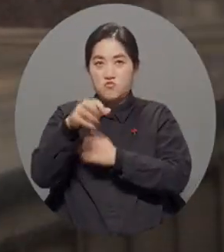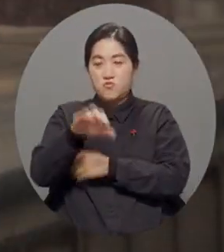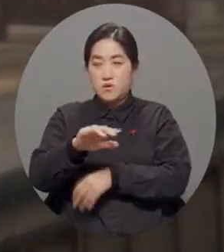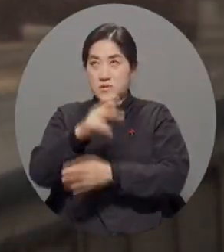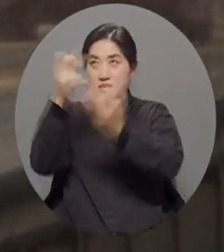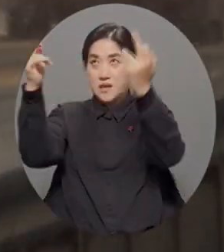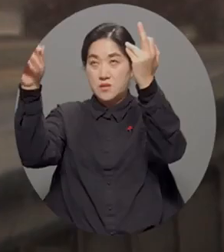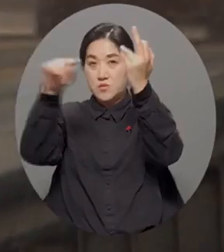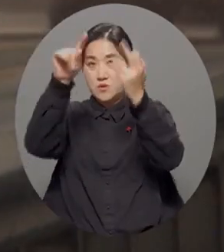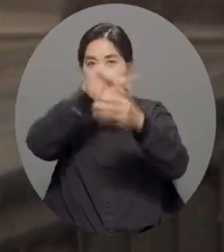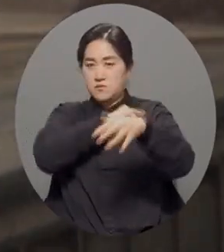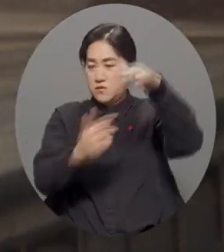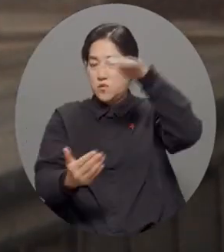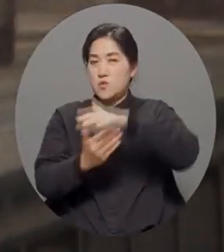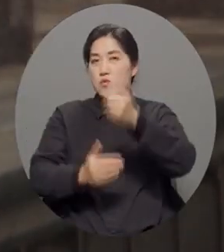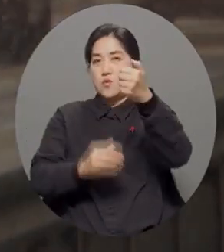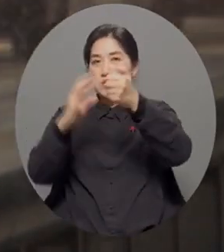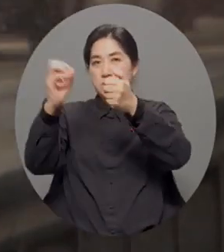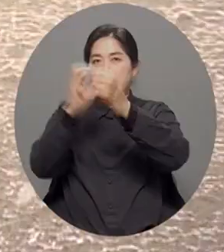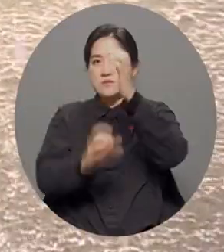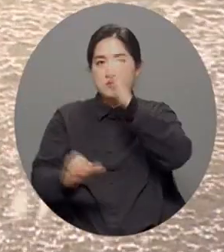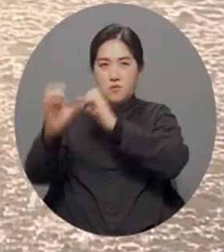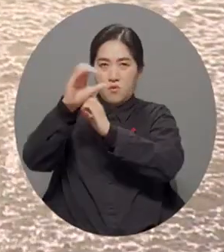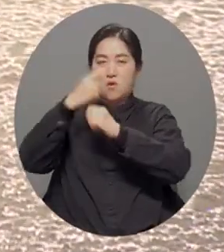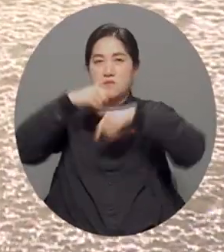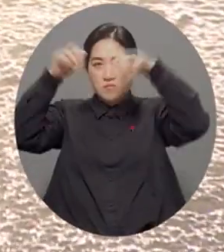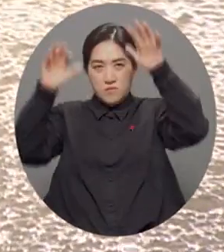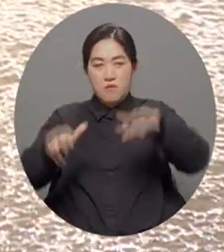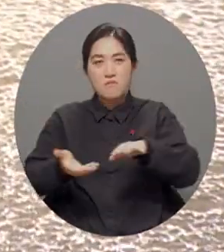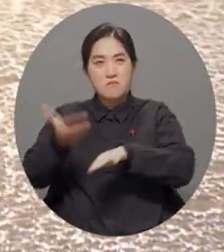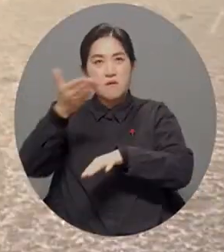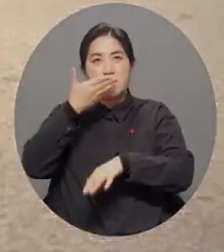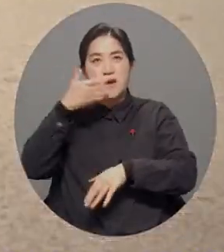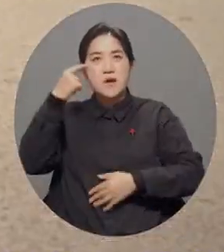산지를 중심으로 최대 50cm 이상 눈이 더 올